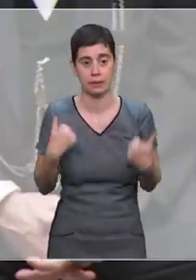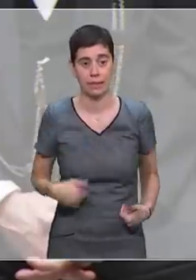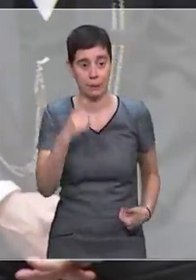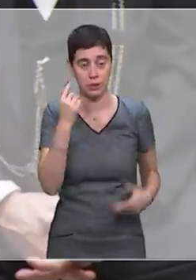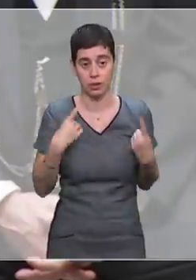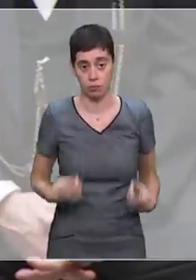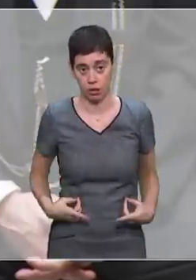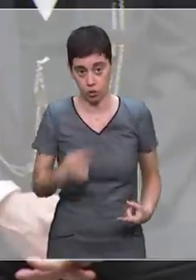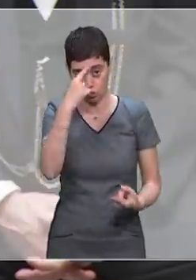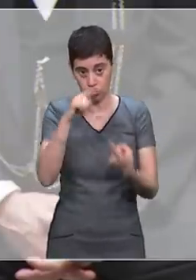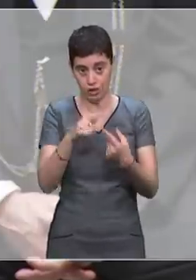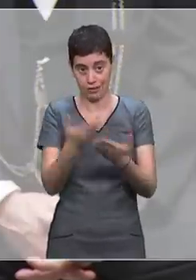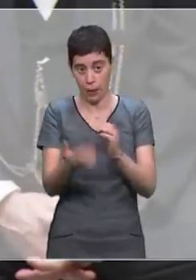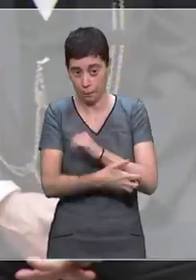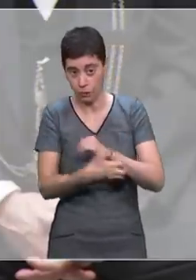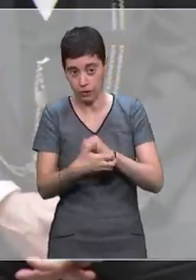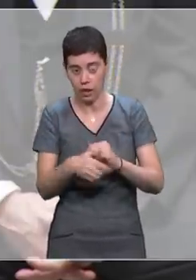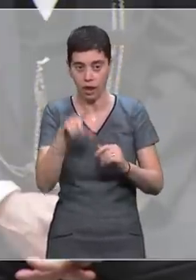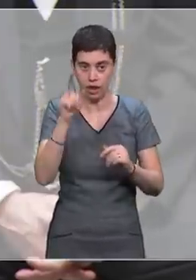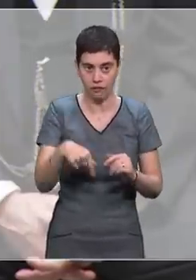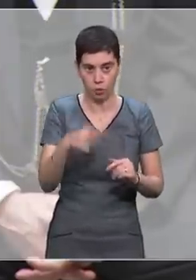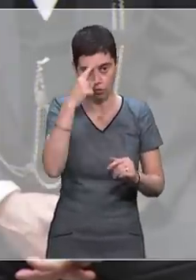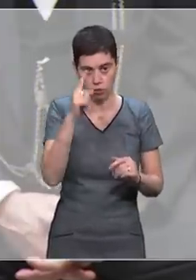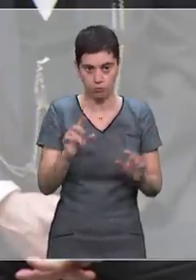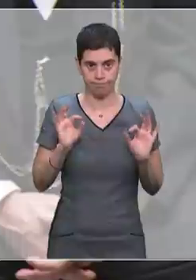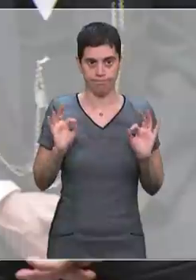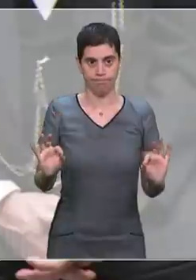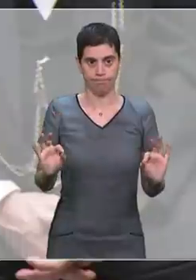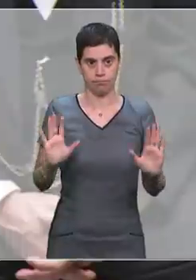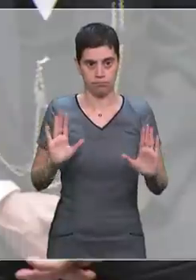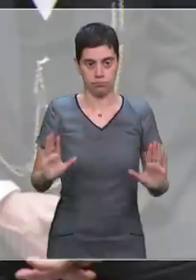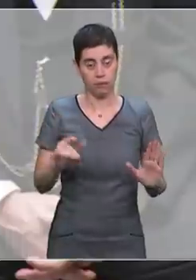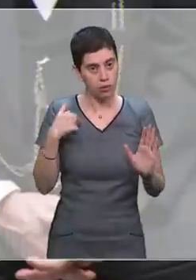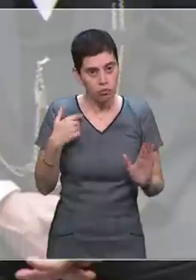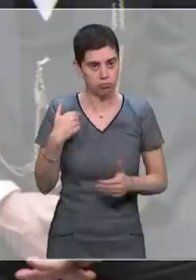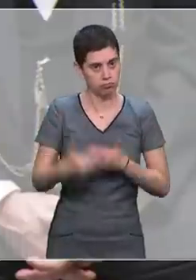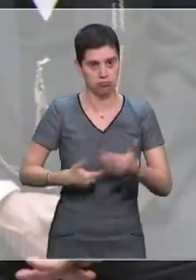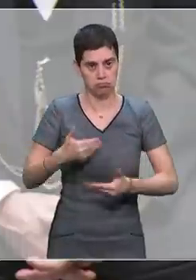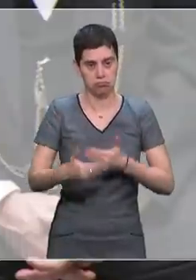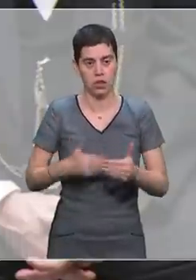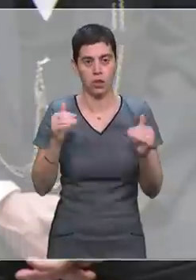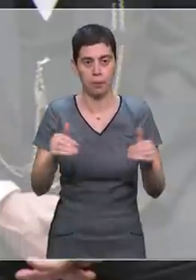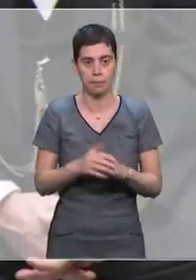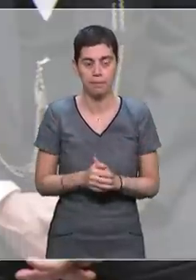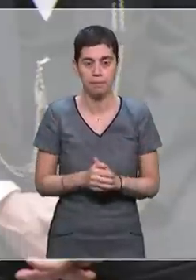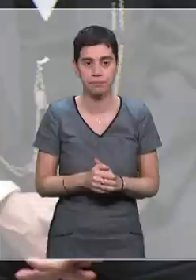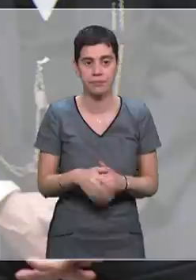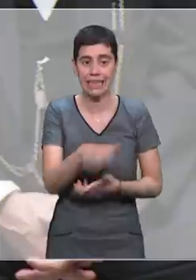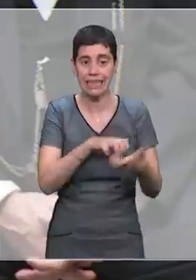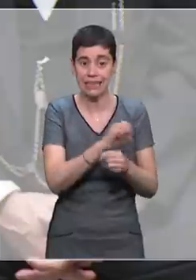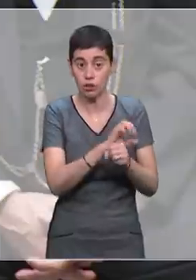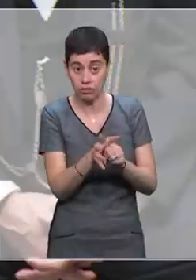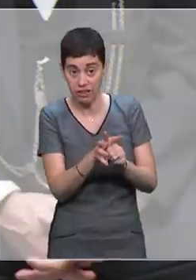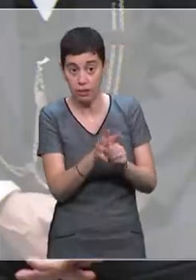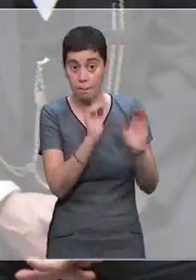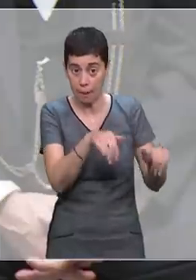sujet de la pauvreté appelle à l'humilité, toujours, mais nous avançons. En dépit de la crise sanitaire, le taux de